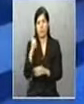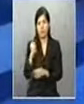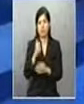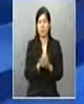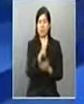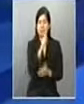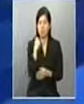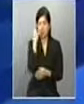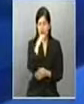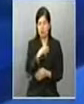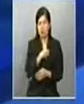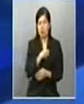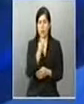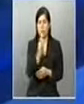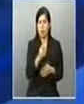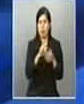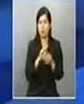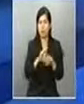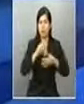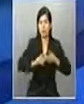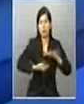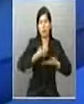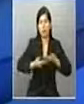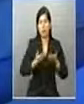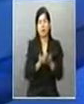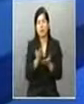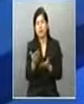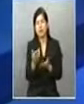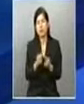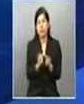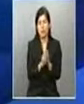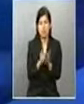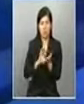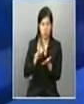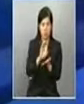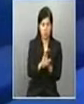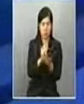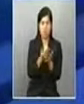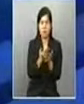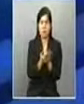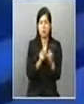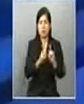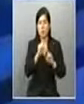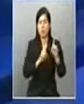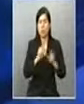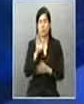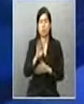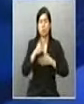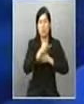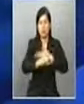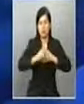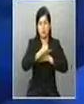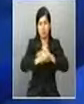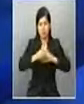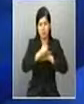ะประเมินทิศทางของการซื้อขายในช่วงนี้แล้วก็อยากจะเข้าไปลงทุนนะคะในตลาดหุ้นมาเลเซียเป็นช่วงของการย่อตัวลงมาเหมือนกันในช่วง